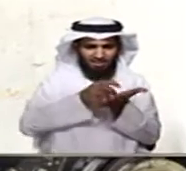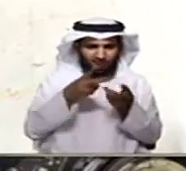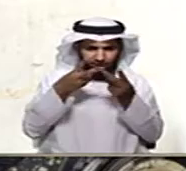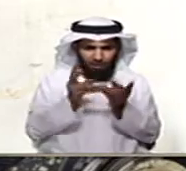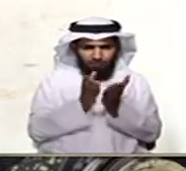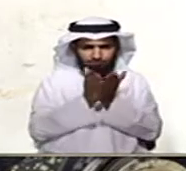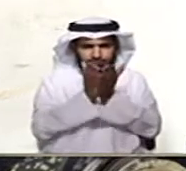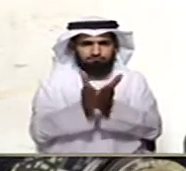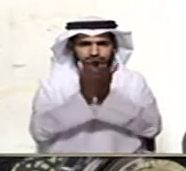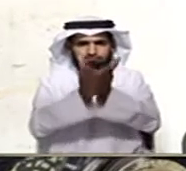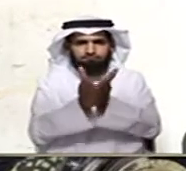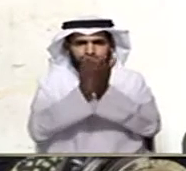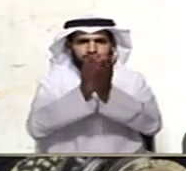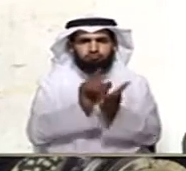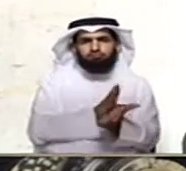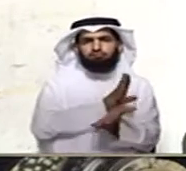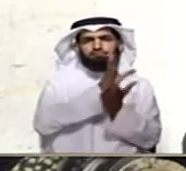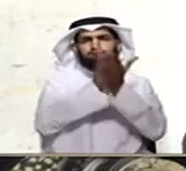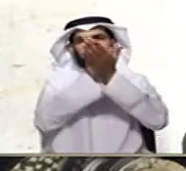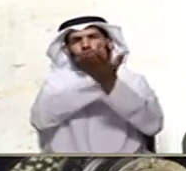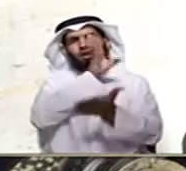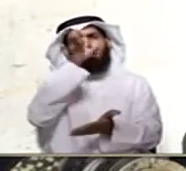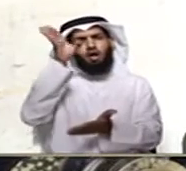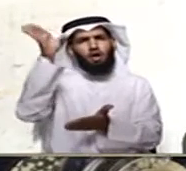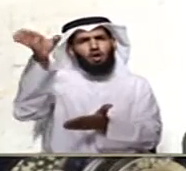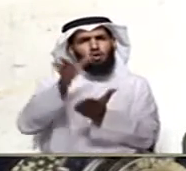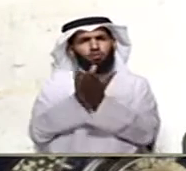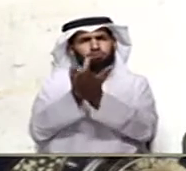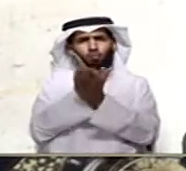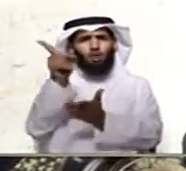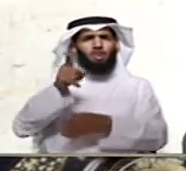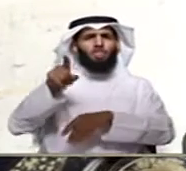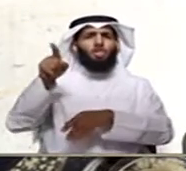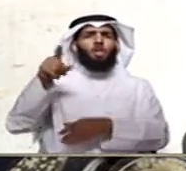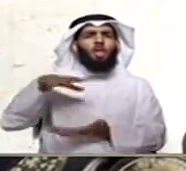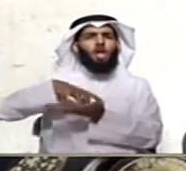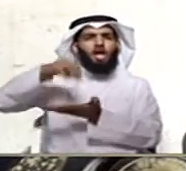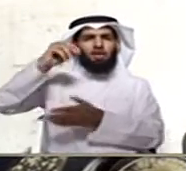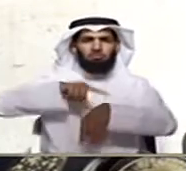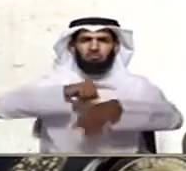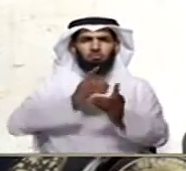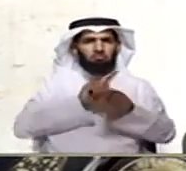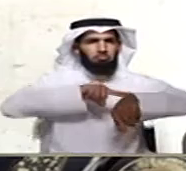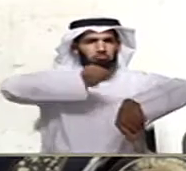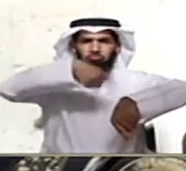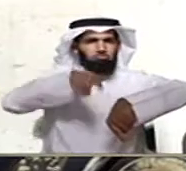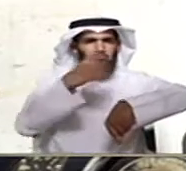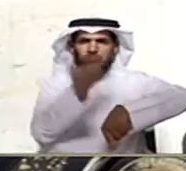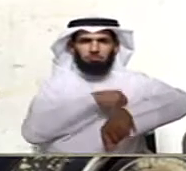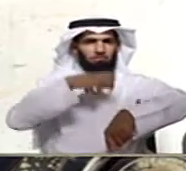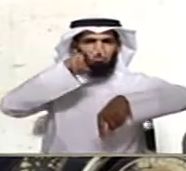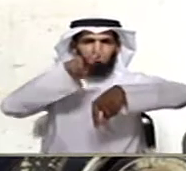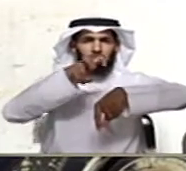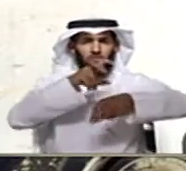الغوص في الخيران. هذه الرحلة طبعا راح تستغرق تقريبا حول 8 ساعات، يعني نتوقع وصولهم إن شاء الله بإذن الله تعالى مع